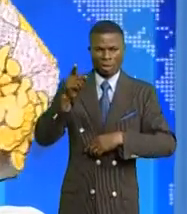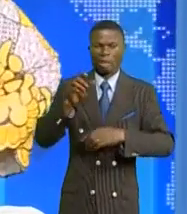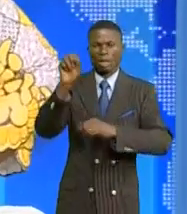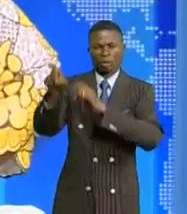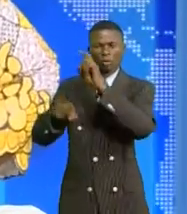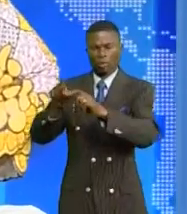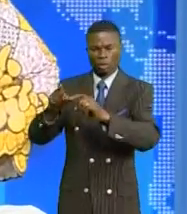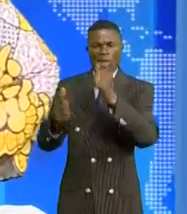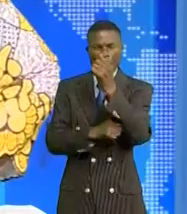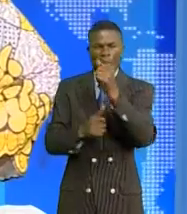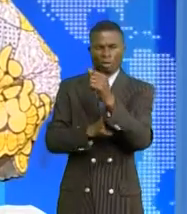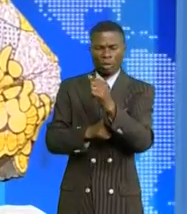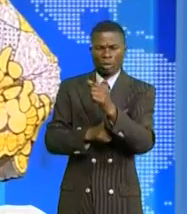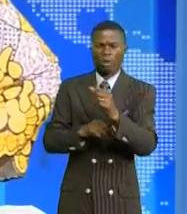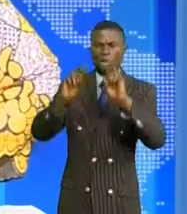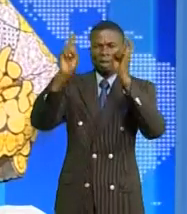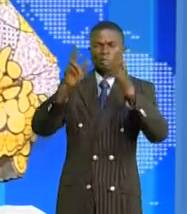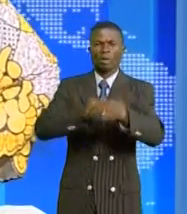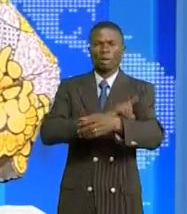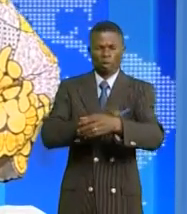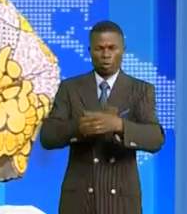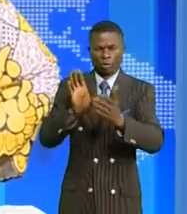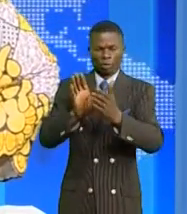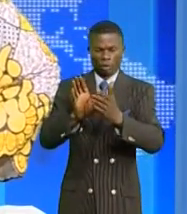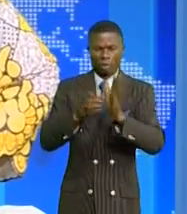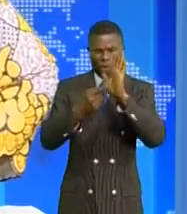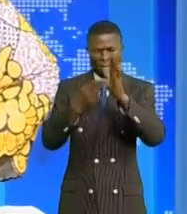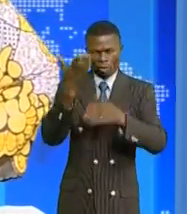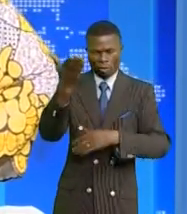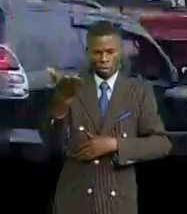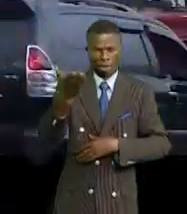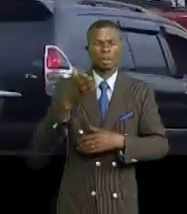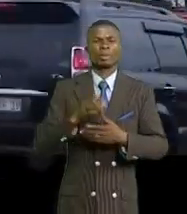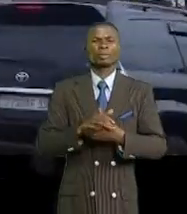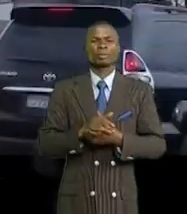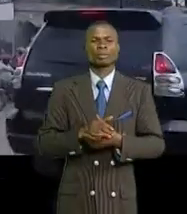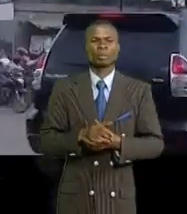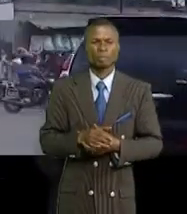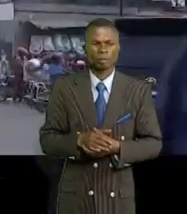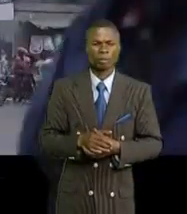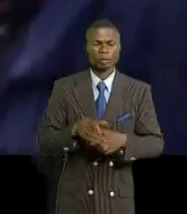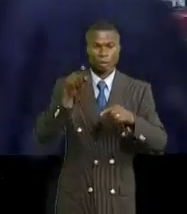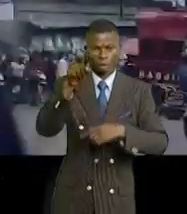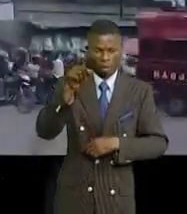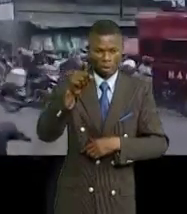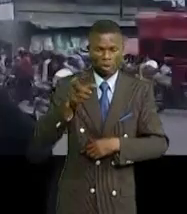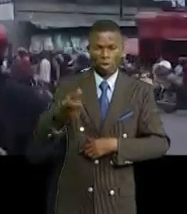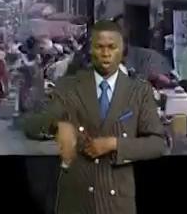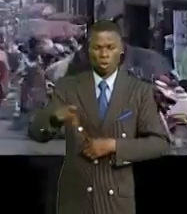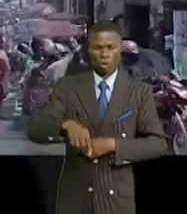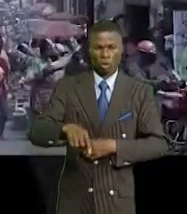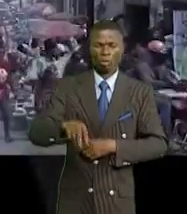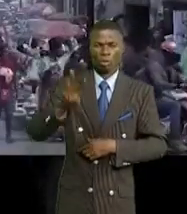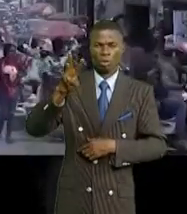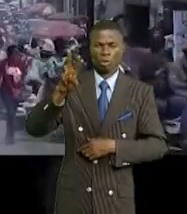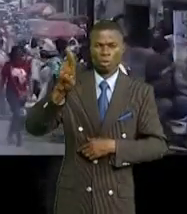interrogé quelques habitants du quartier Biréré, un endroit réputé et très difficile. Nous sommes au rond-point Routourou, en